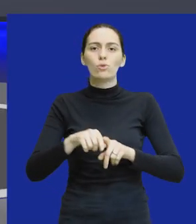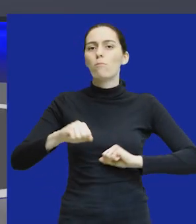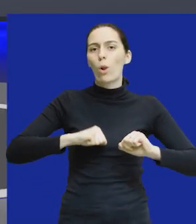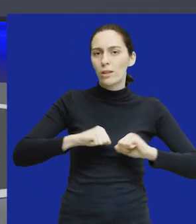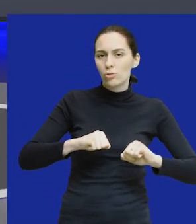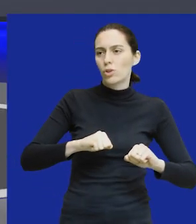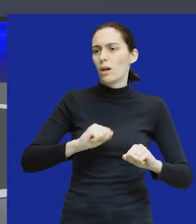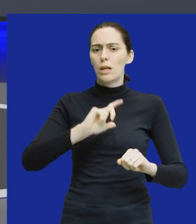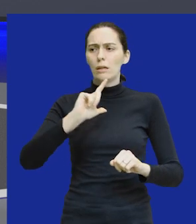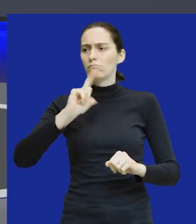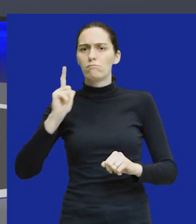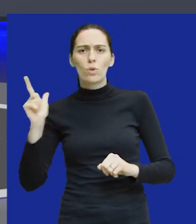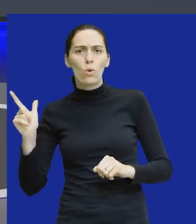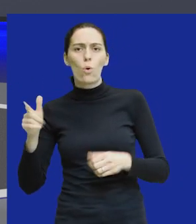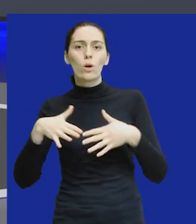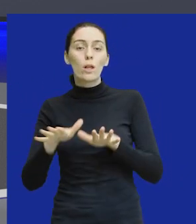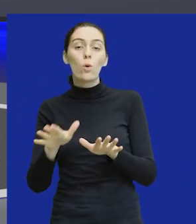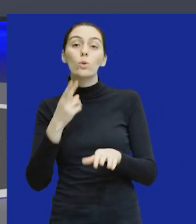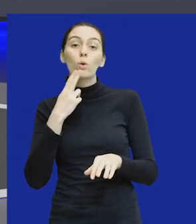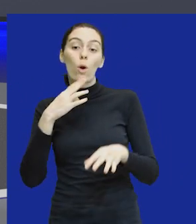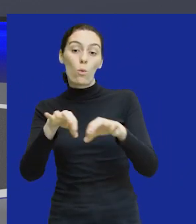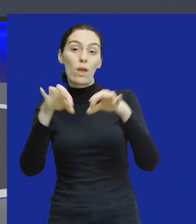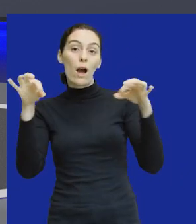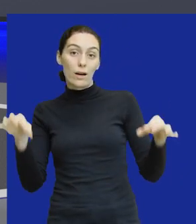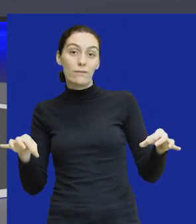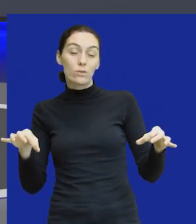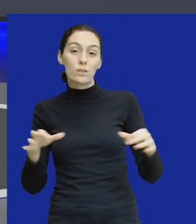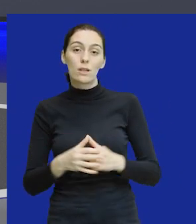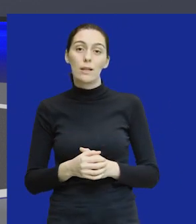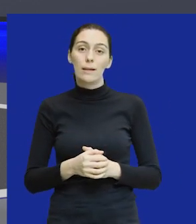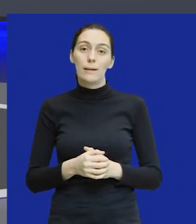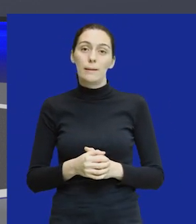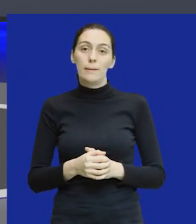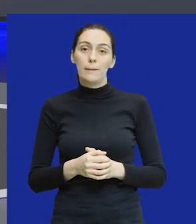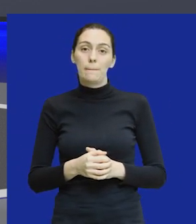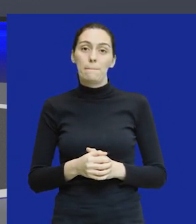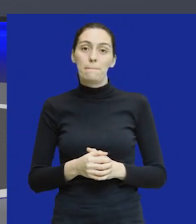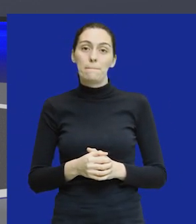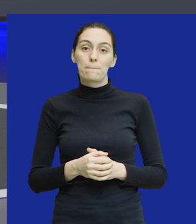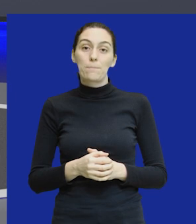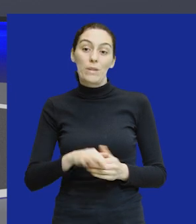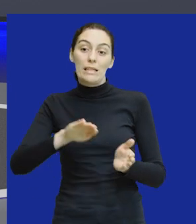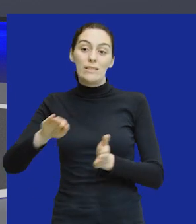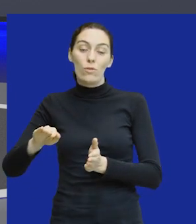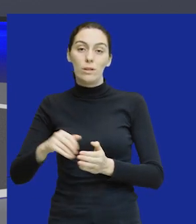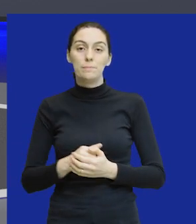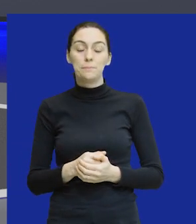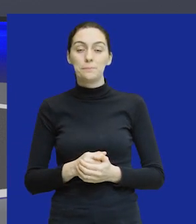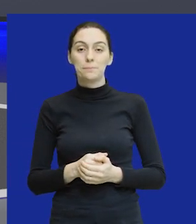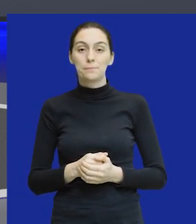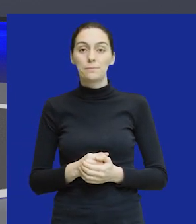političara, evo, kod svih ljudi koji pogotovo su u javnosti nekako